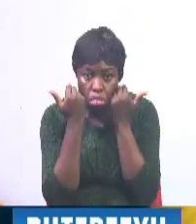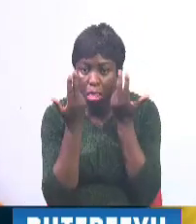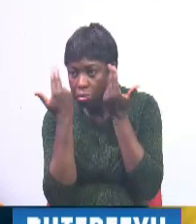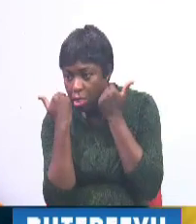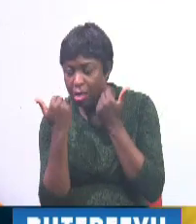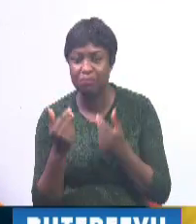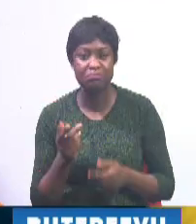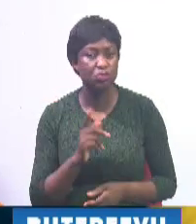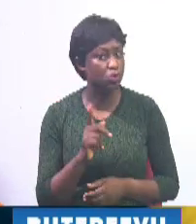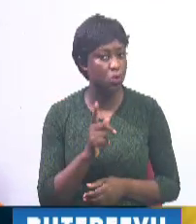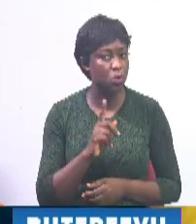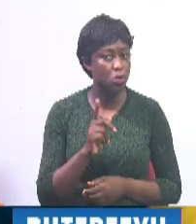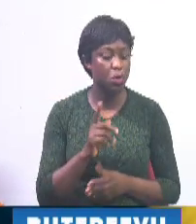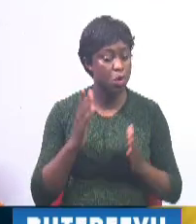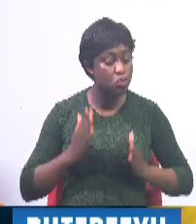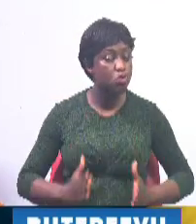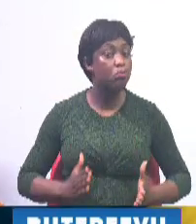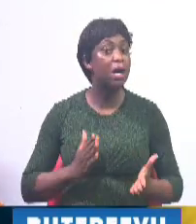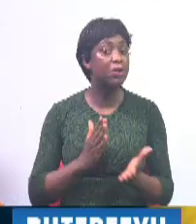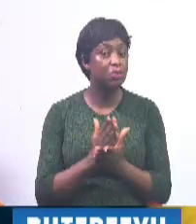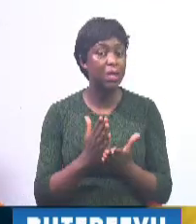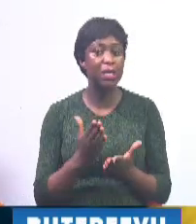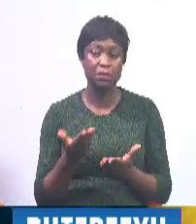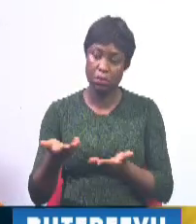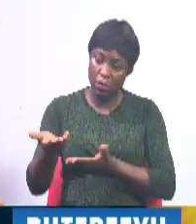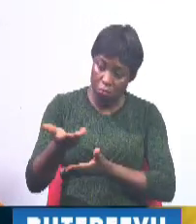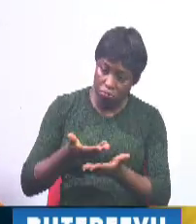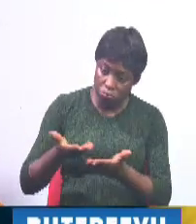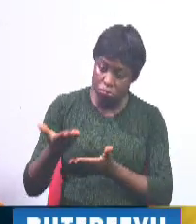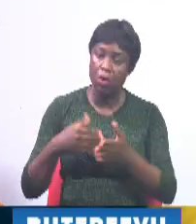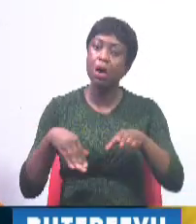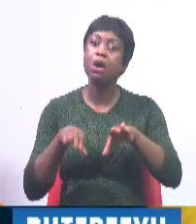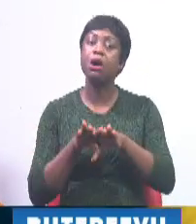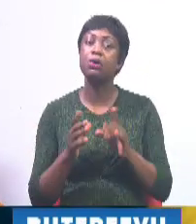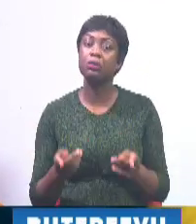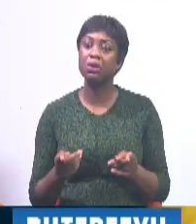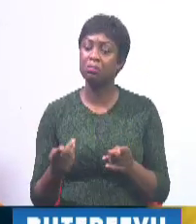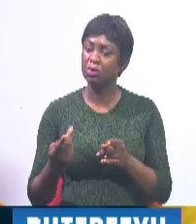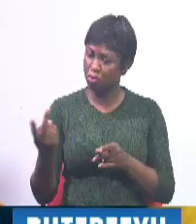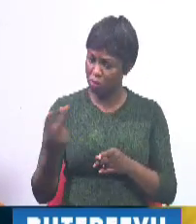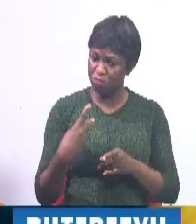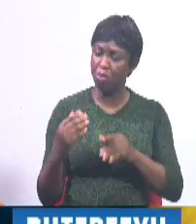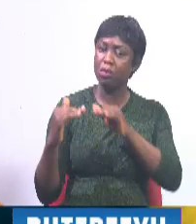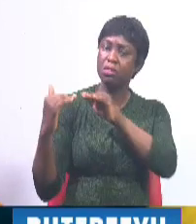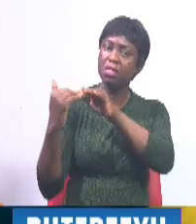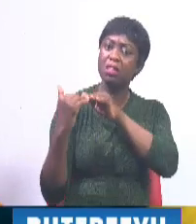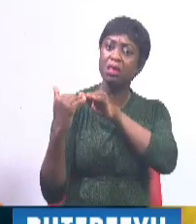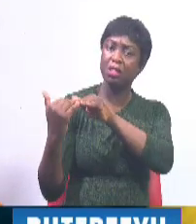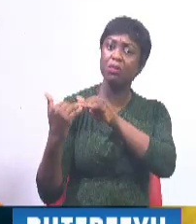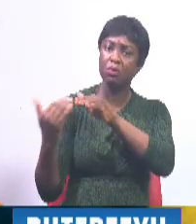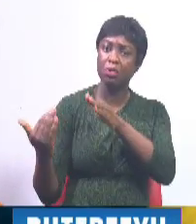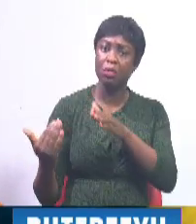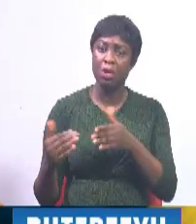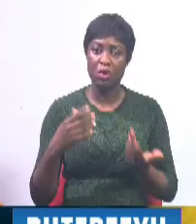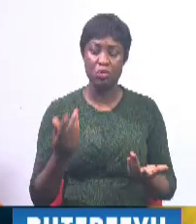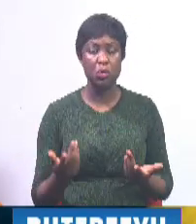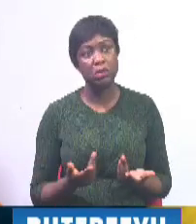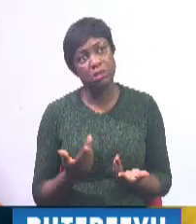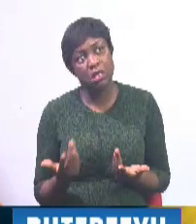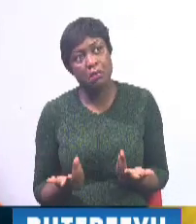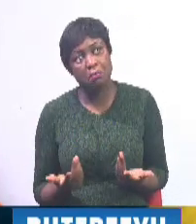okubaffe. Mu ddembe ly'obuntu tugamba nti wabeerewo okukkaanya. Kubanga era mwenna mwenkanankana. Gwenza okuba ng'oganze njagala